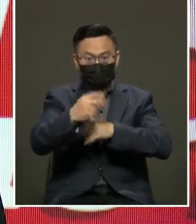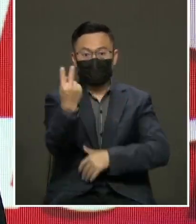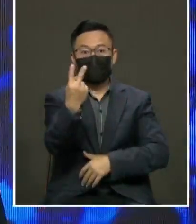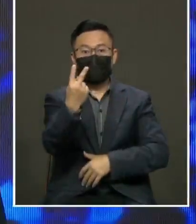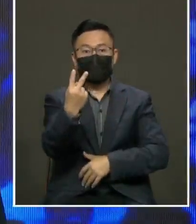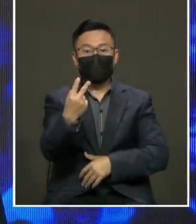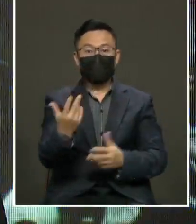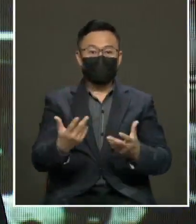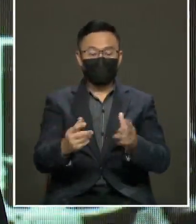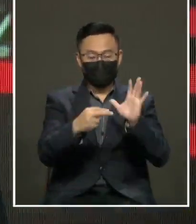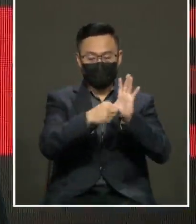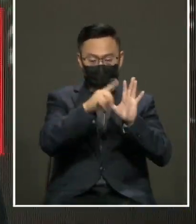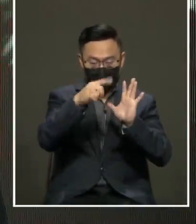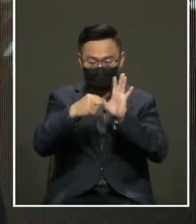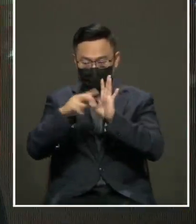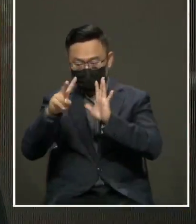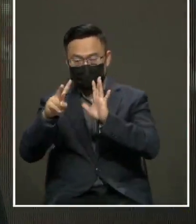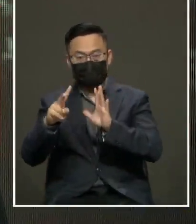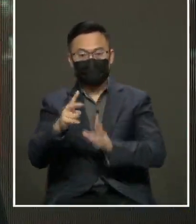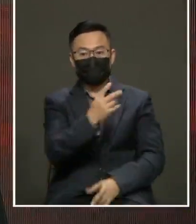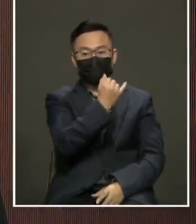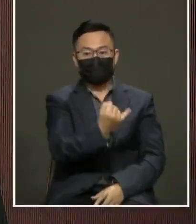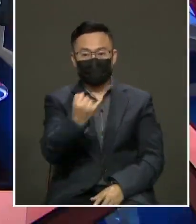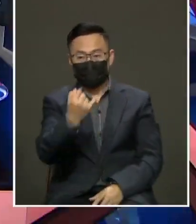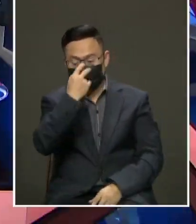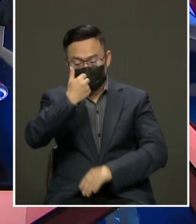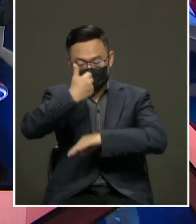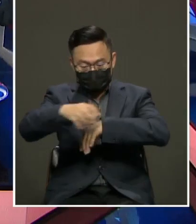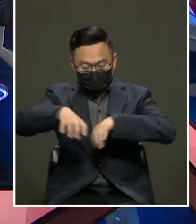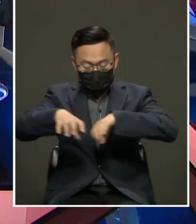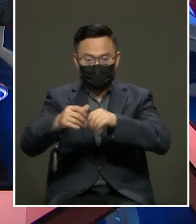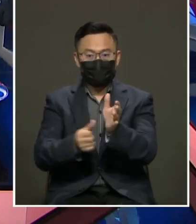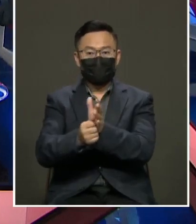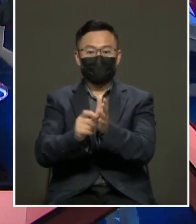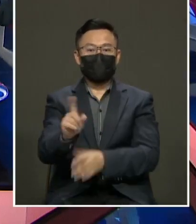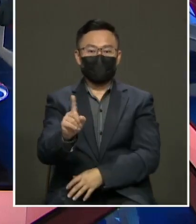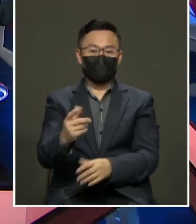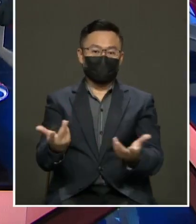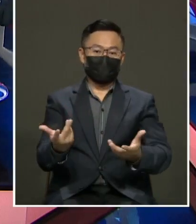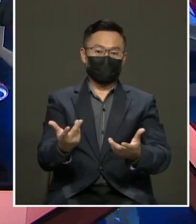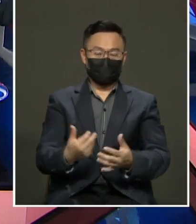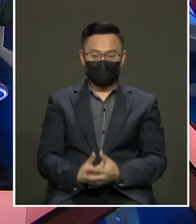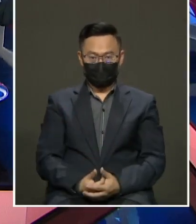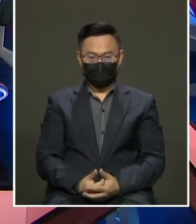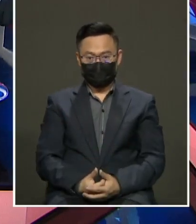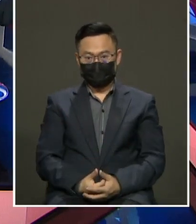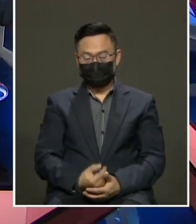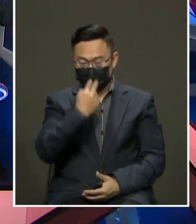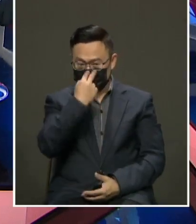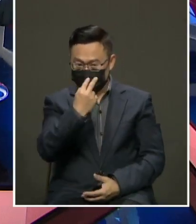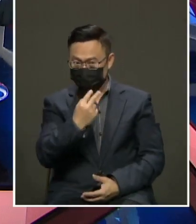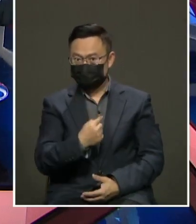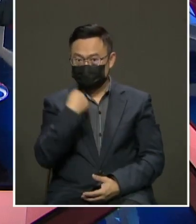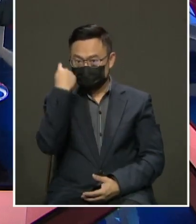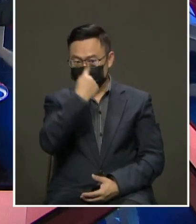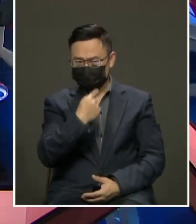ยเดี๋ยวโค้ชอ้นเนี่ยหลังจากนี้จะแก้เกมกันยังไงนะคะ เมื่อไหร่จะเห็นโค้ชอ้น คุณรอดูอยู่ เราอยากเห็นนะไม่ใช่แค่ปอคนเดียวเ